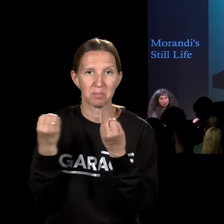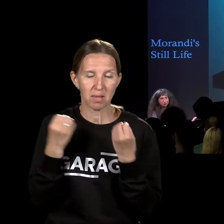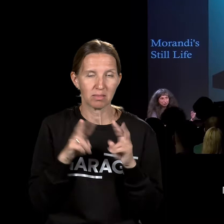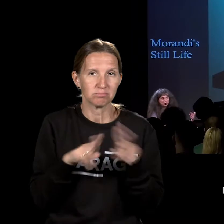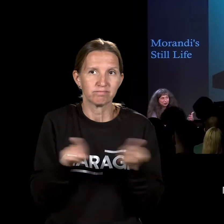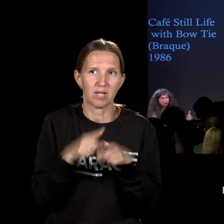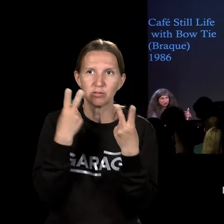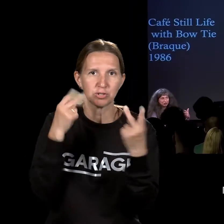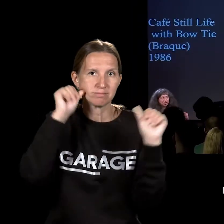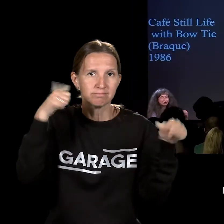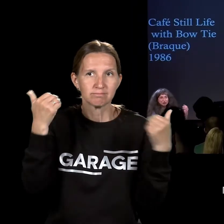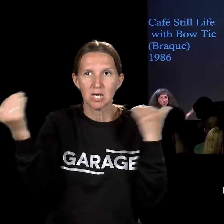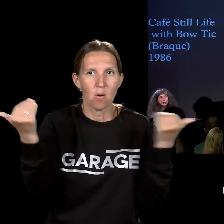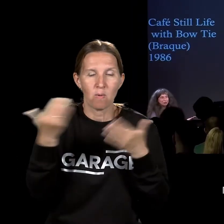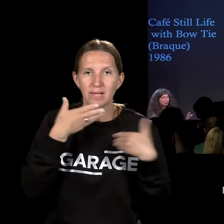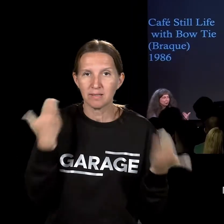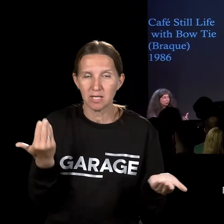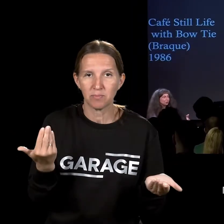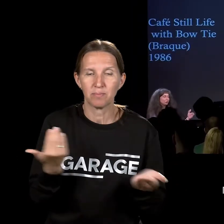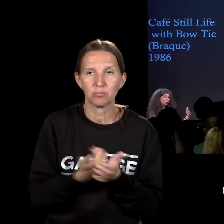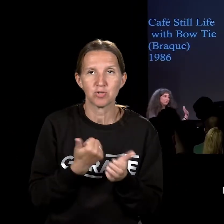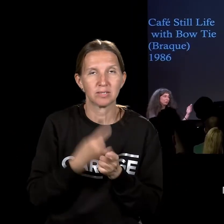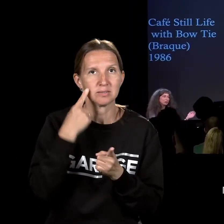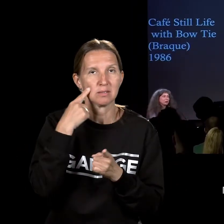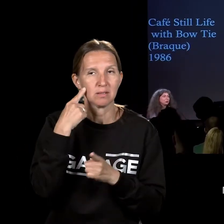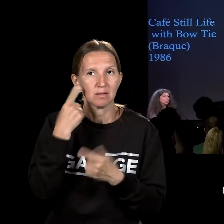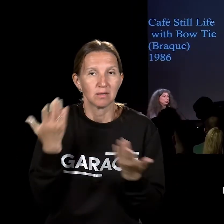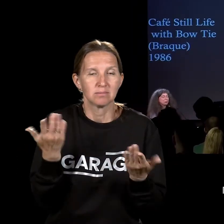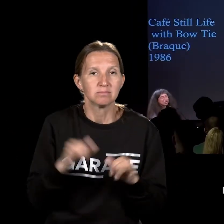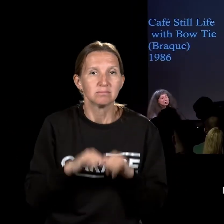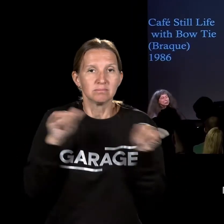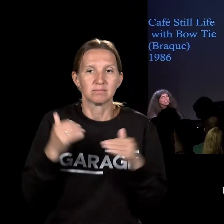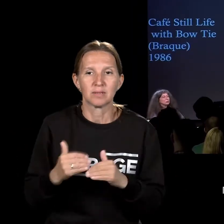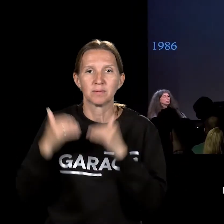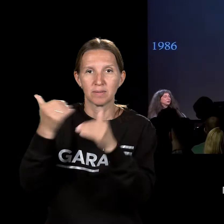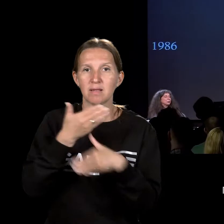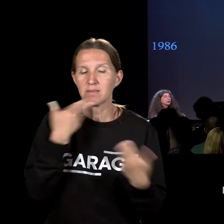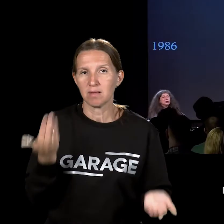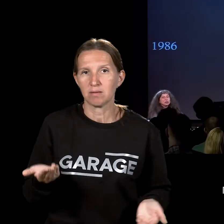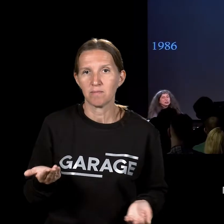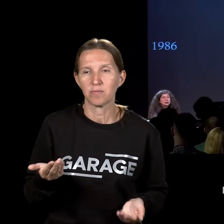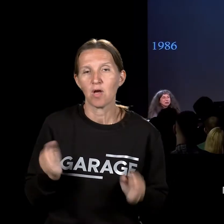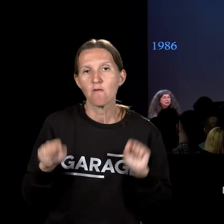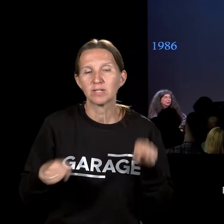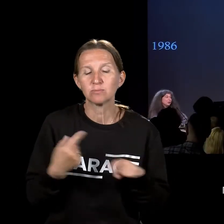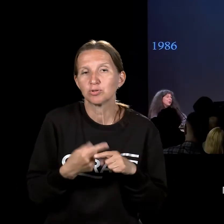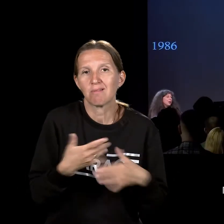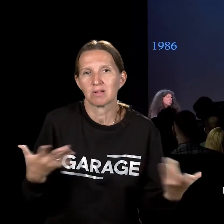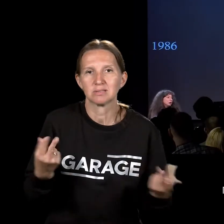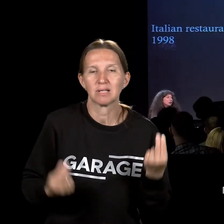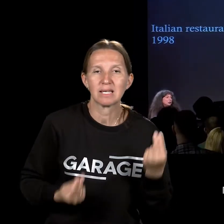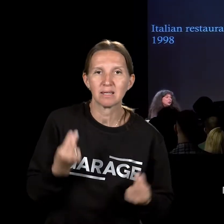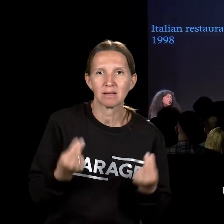анонимные, поэтому здесь это скачка не происходит, ну, там всевозможный брак, всевозможные вот эти игры с